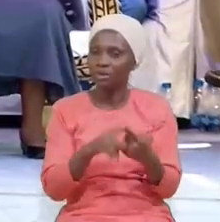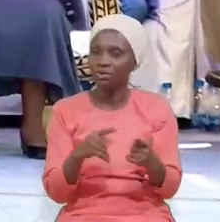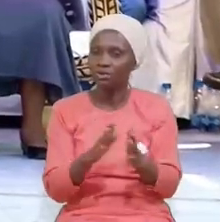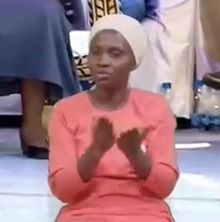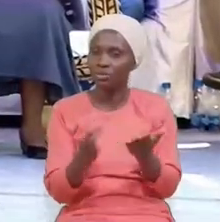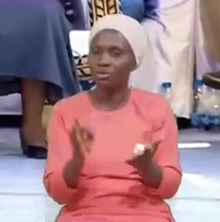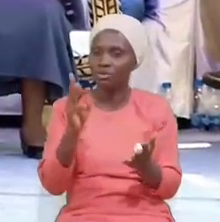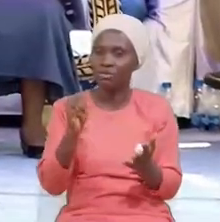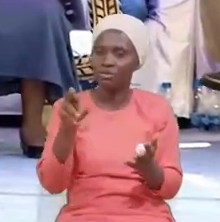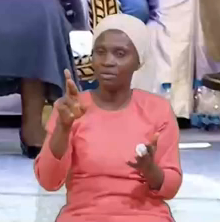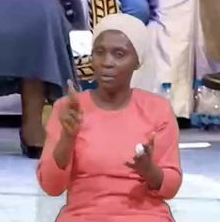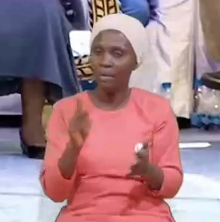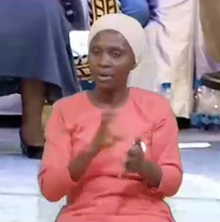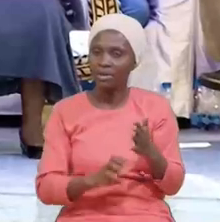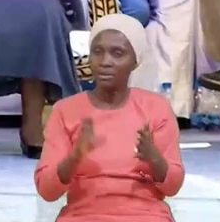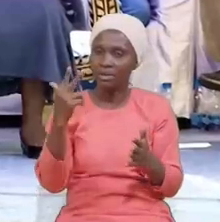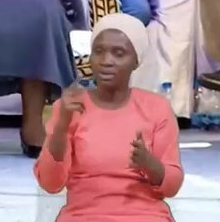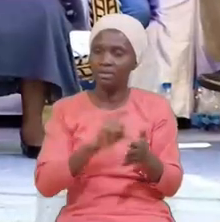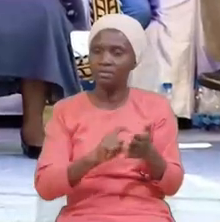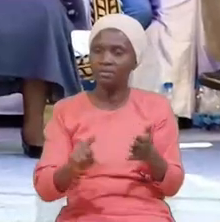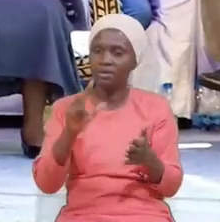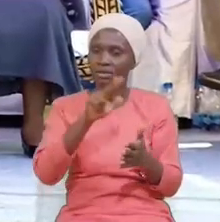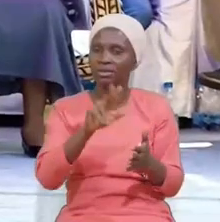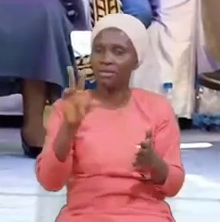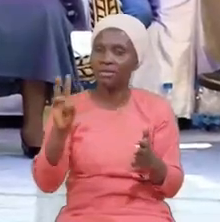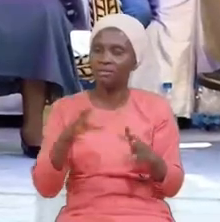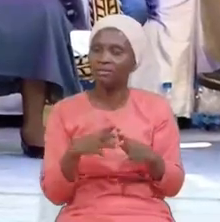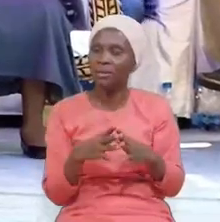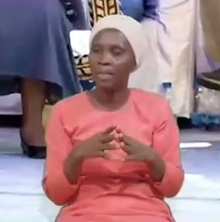Nous revenons à Marc 13, 37.